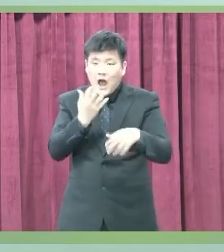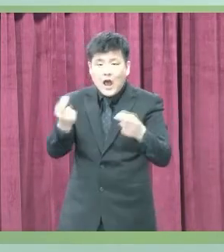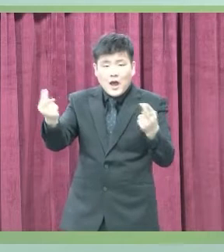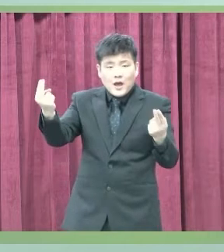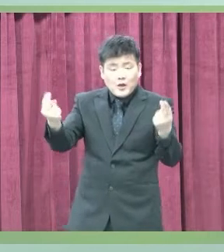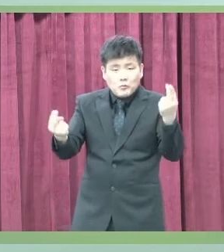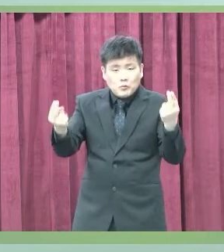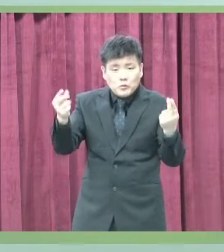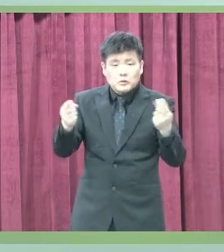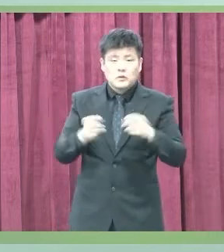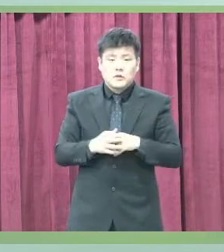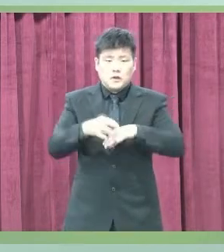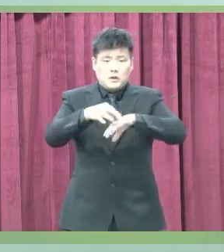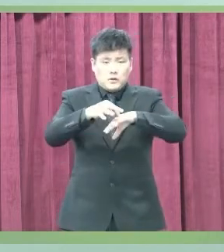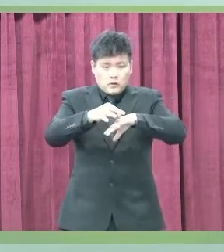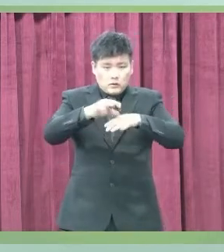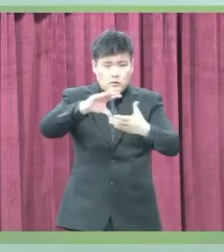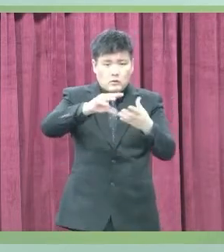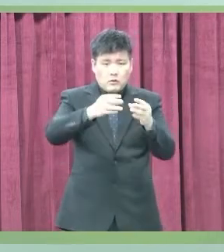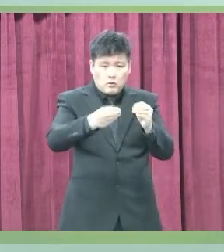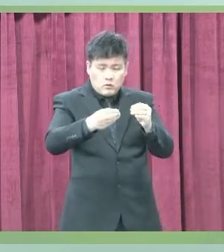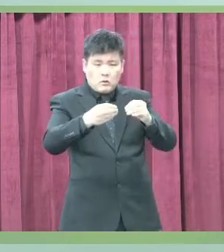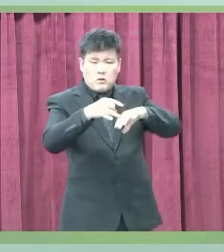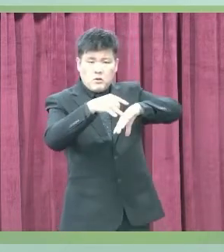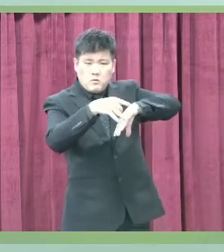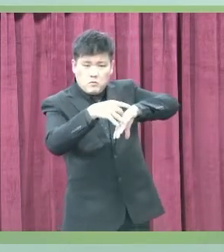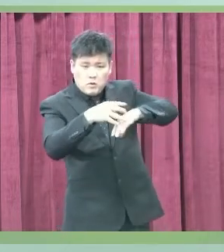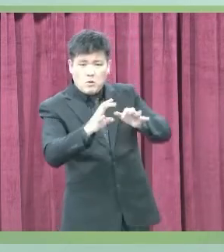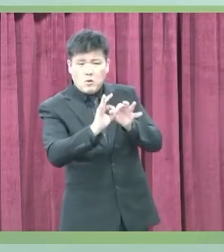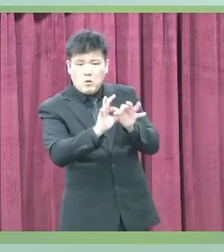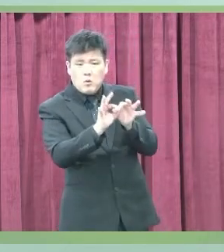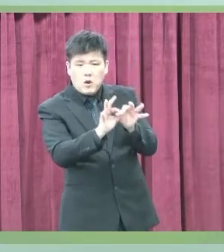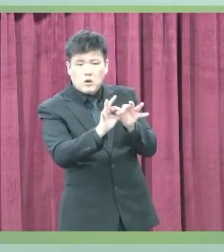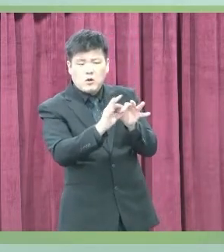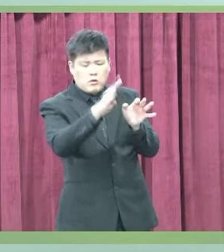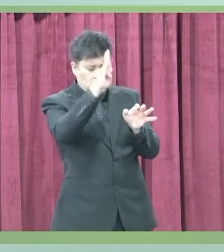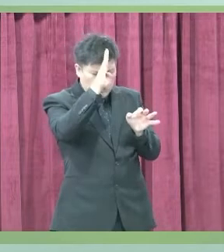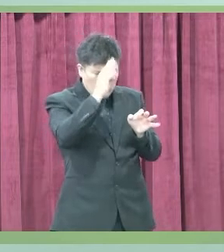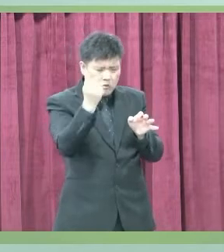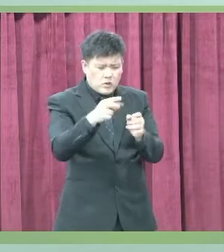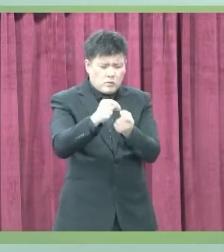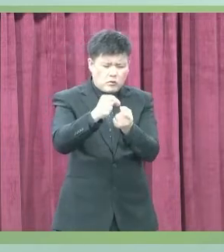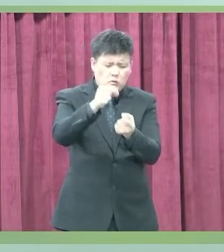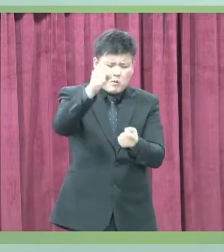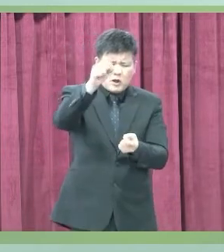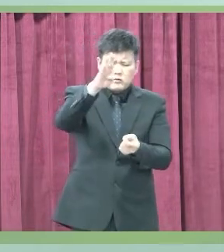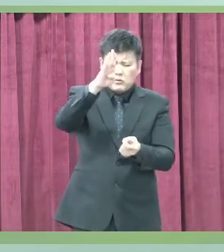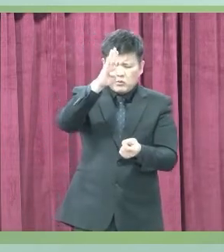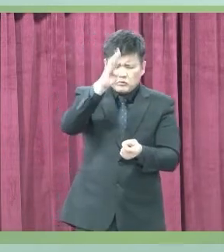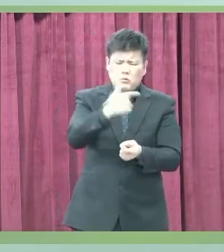비해서 근골격계 질환과 연조직 결합 조직의 질환, 그 다음에 만성 질환을 많이 갖고 있음을 알 수